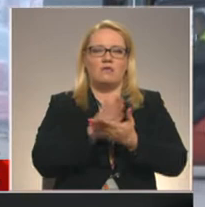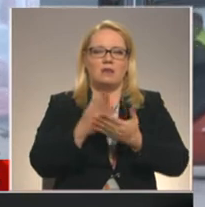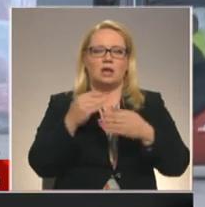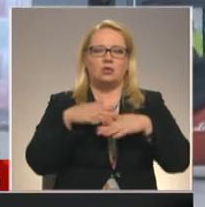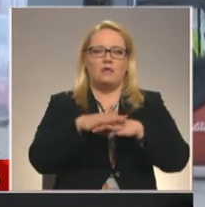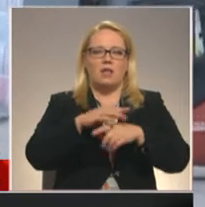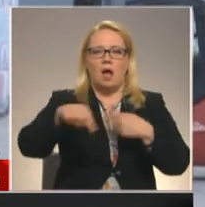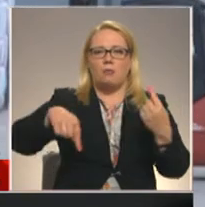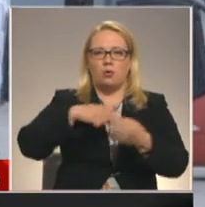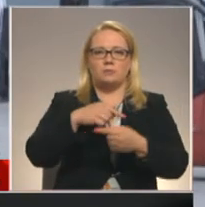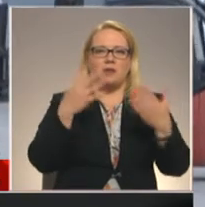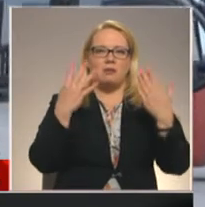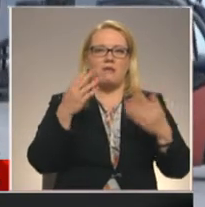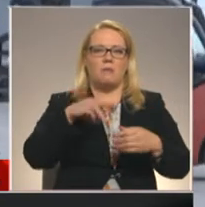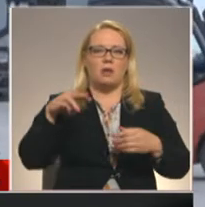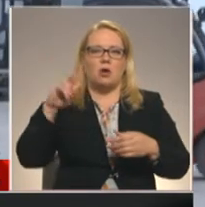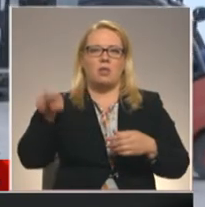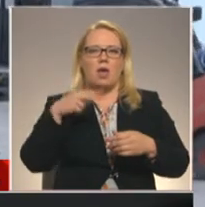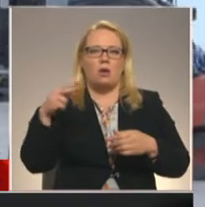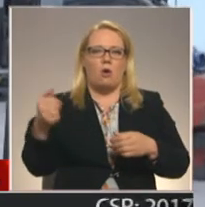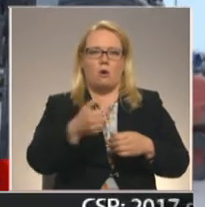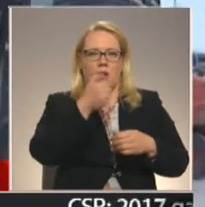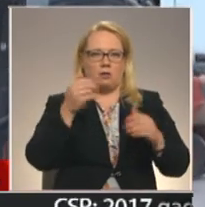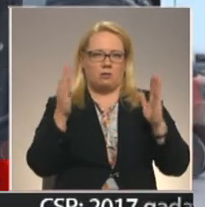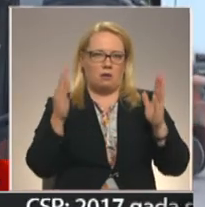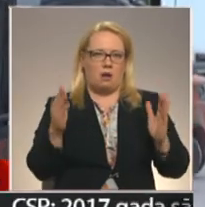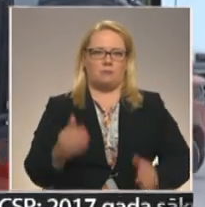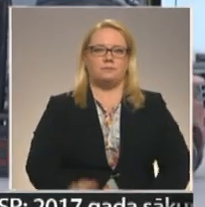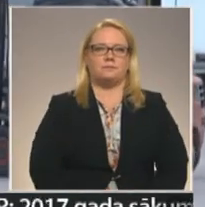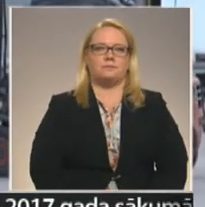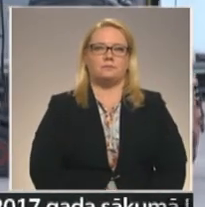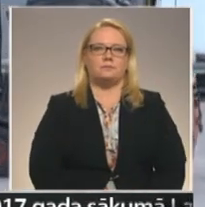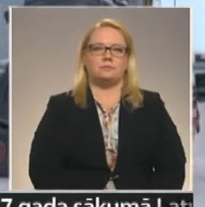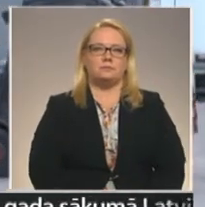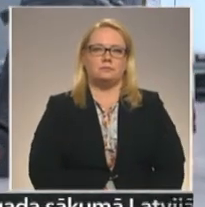struktūrvienības apgrozījums ir 9 miljoni eiro gadā. Ausmas Prukte, Andrejs Mažāns, Latgales reģionālā televīzija.